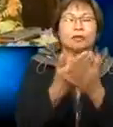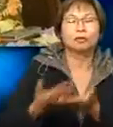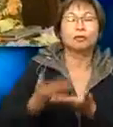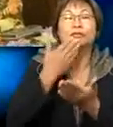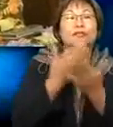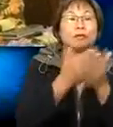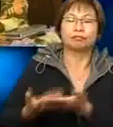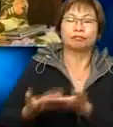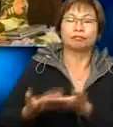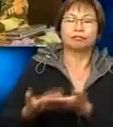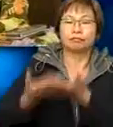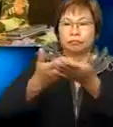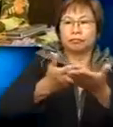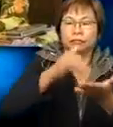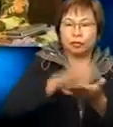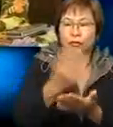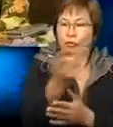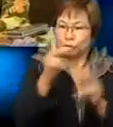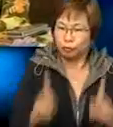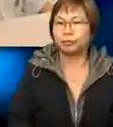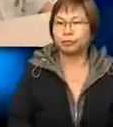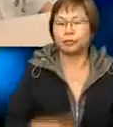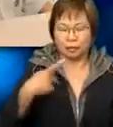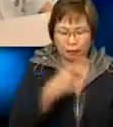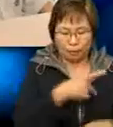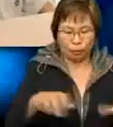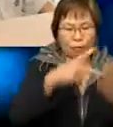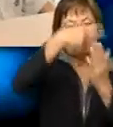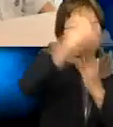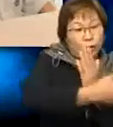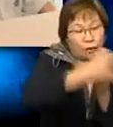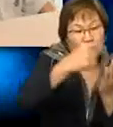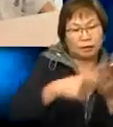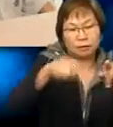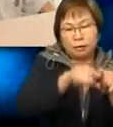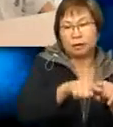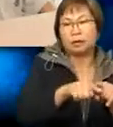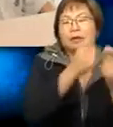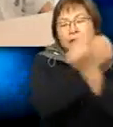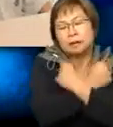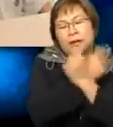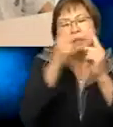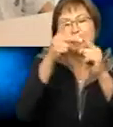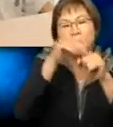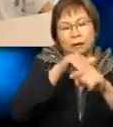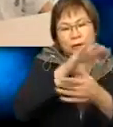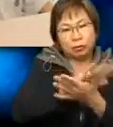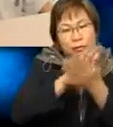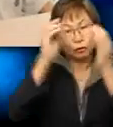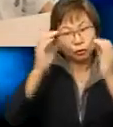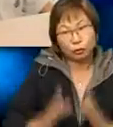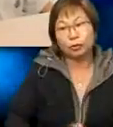Bagus cadangan awak tu, Adam, Briggs. Kami nak buat projek ni sebagai tanda sayang kami kepada sekolah,